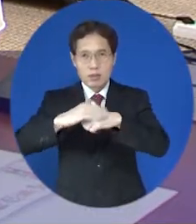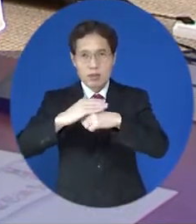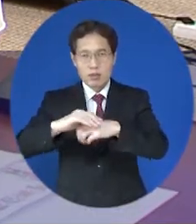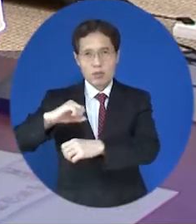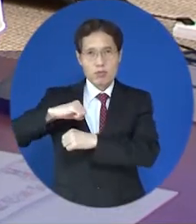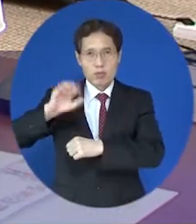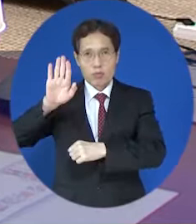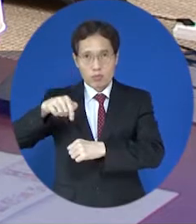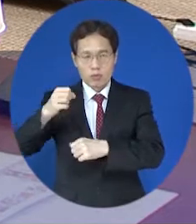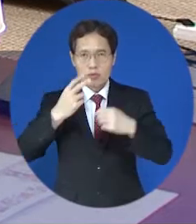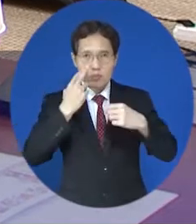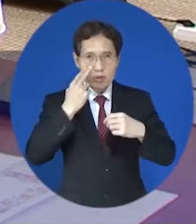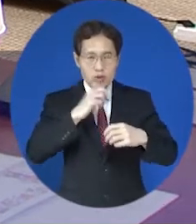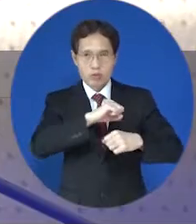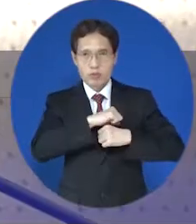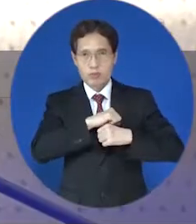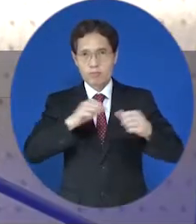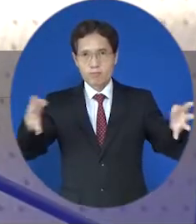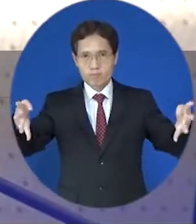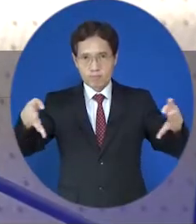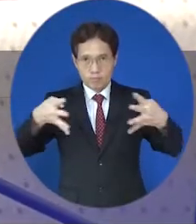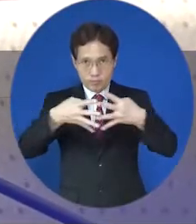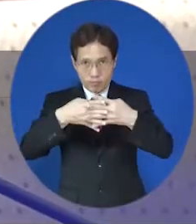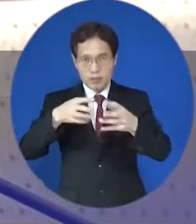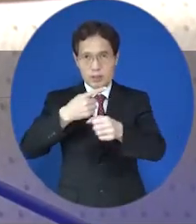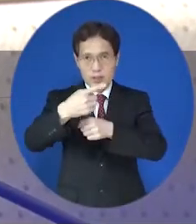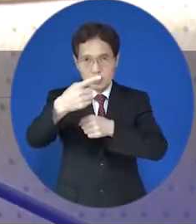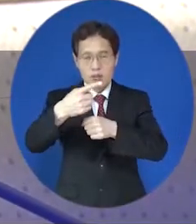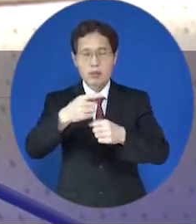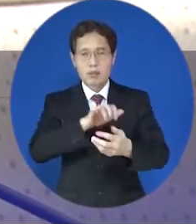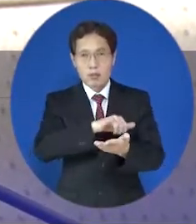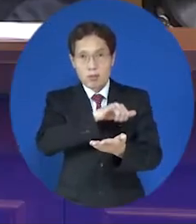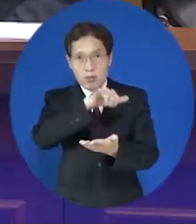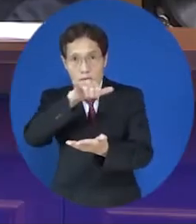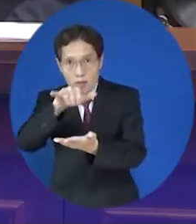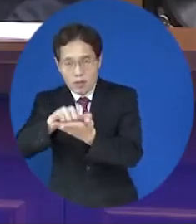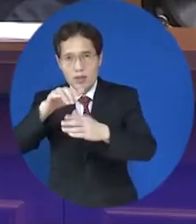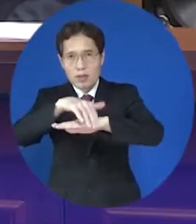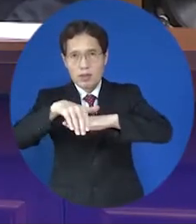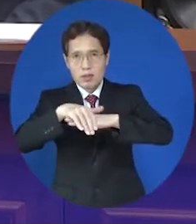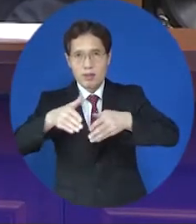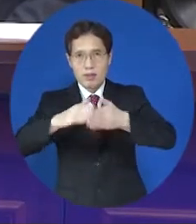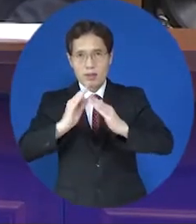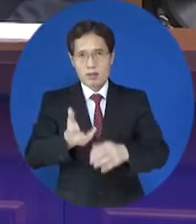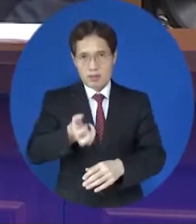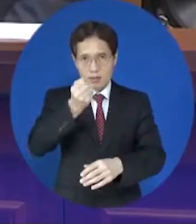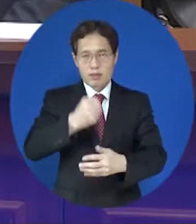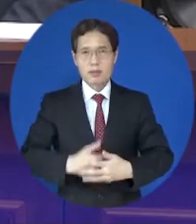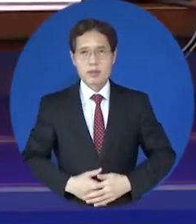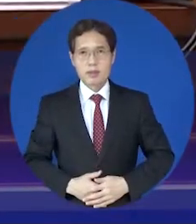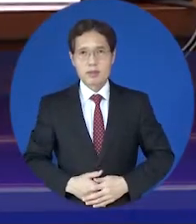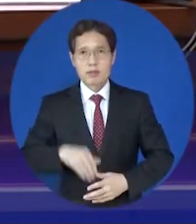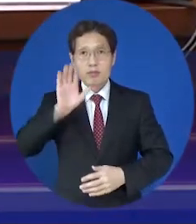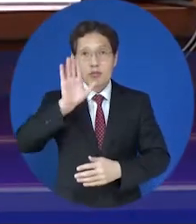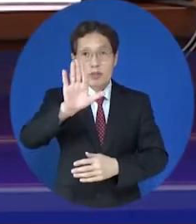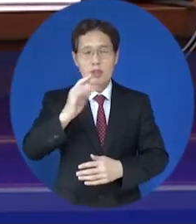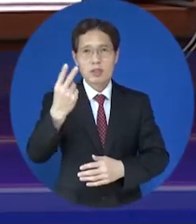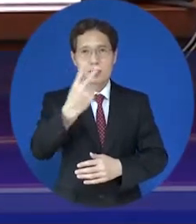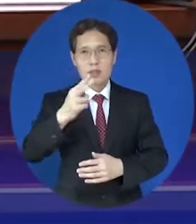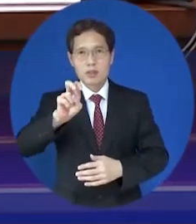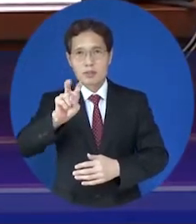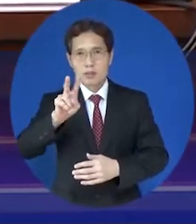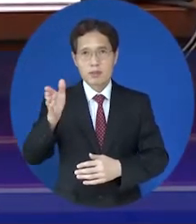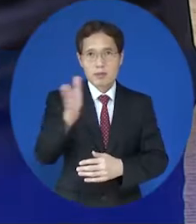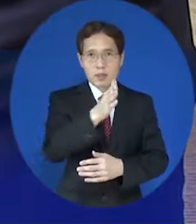국방부 미군 등과 협의를 거쳐 내년 공항 이전 기본계획을 세울 예정입니다 이후 2022년